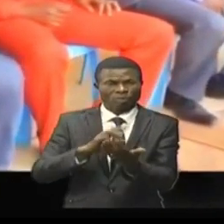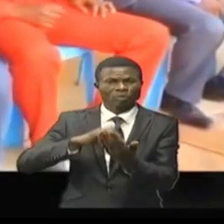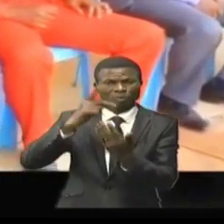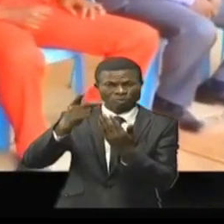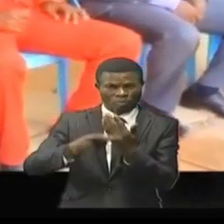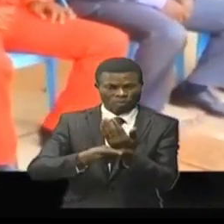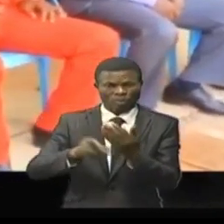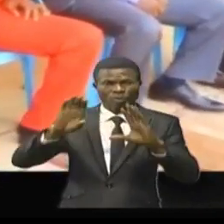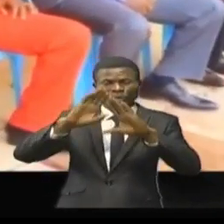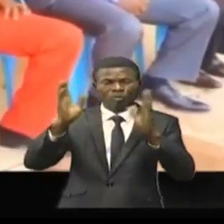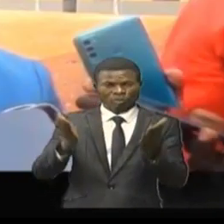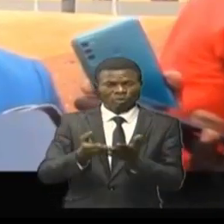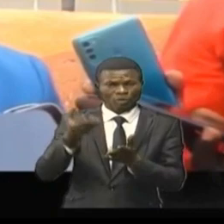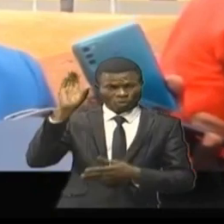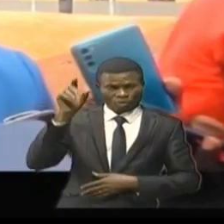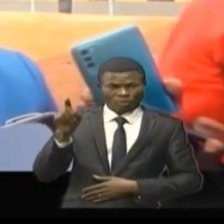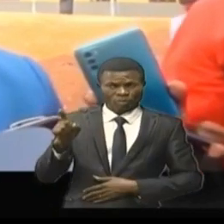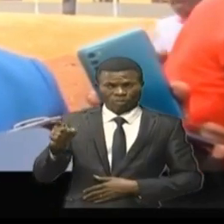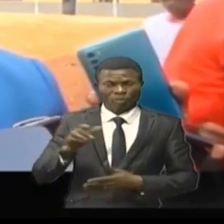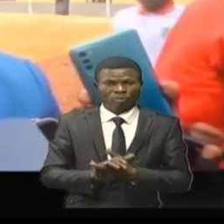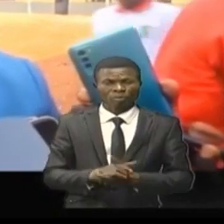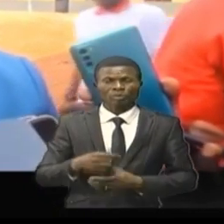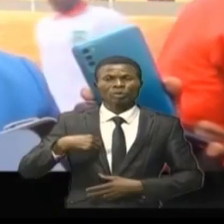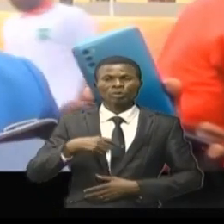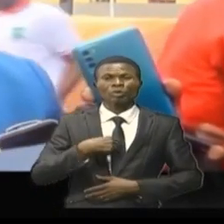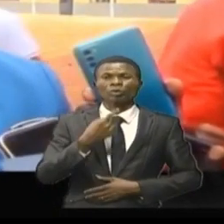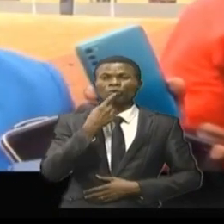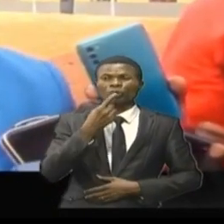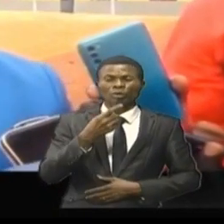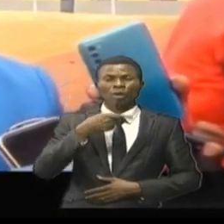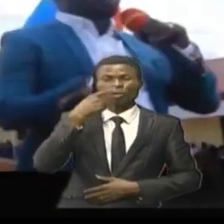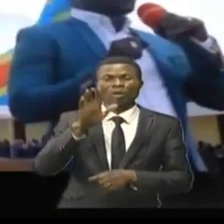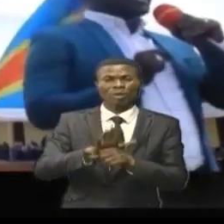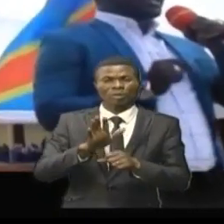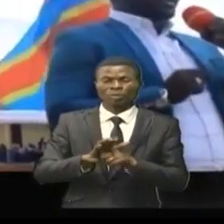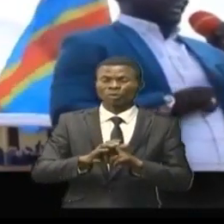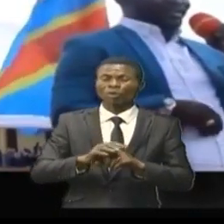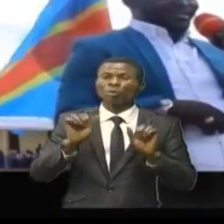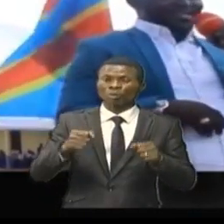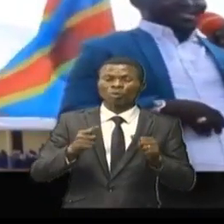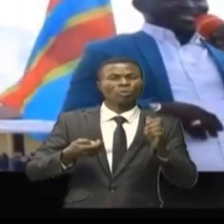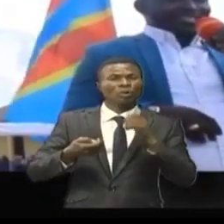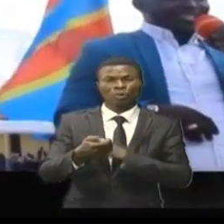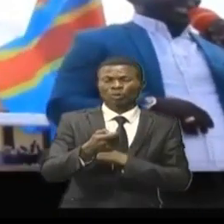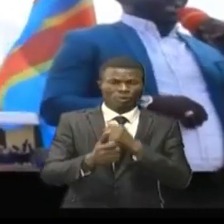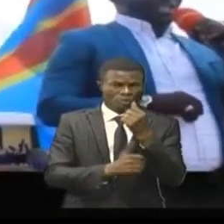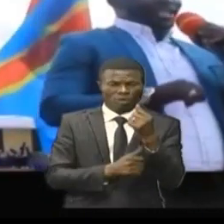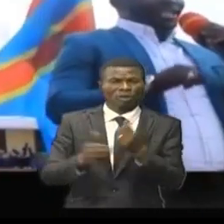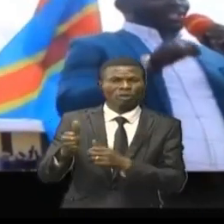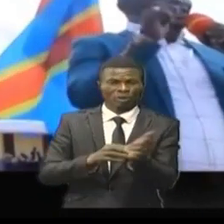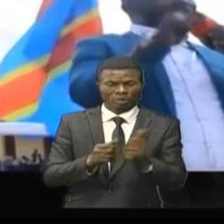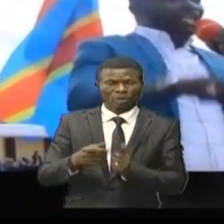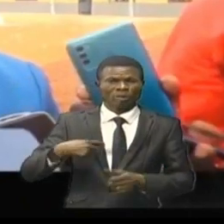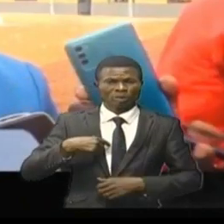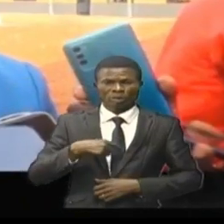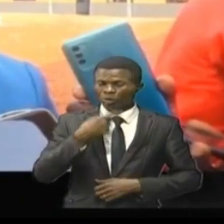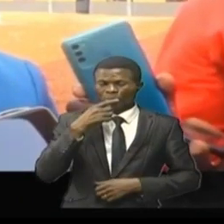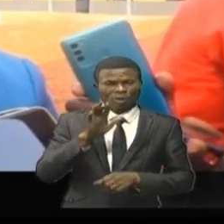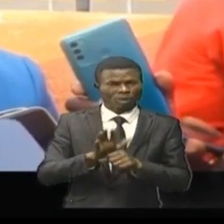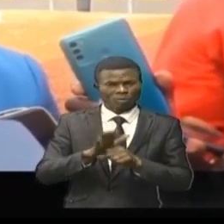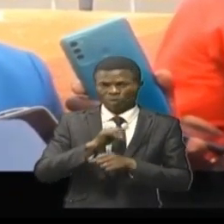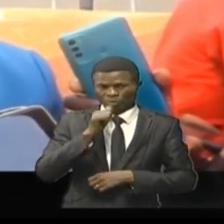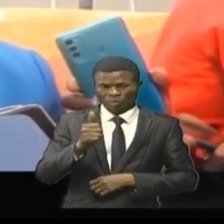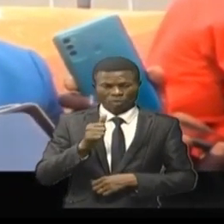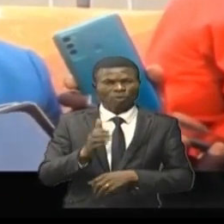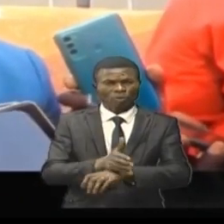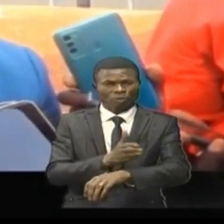de la communauté locale. On dit souvent parler trop fétiwe. Je peux dire quoi, nous évoluons